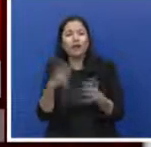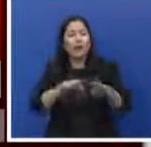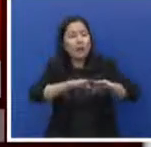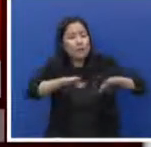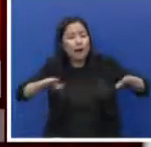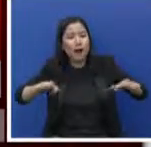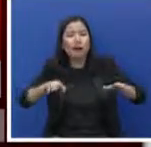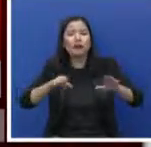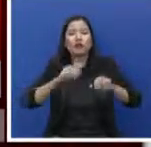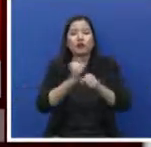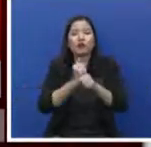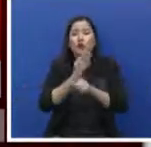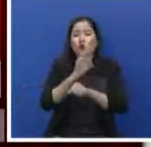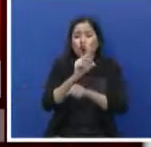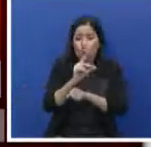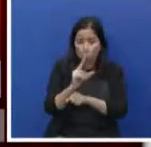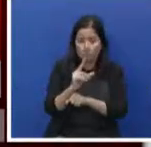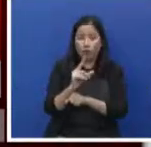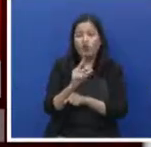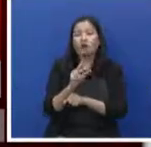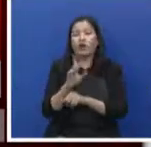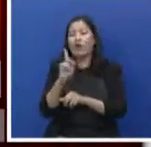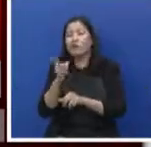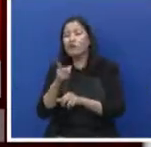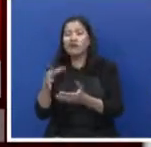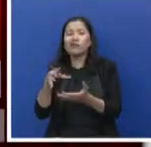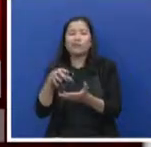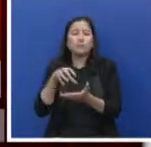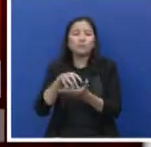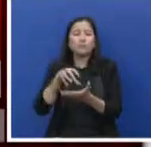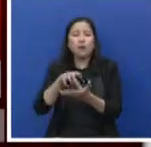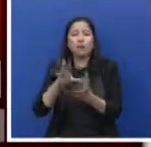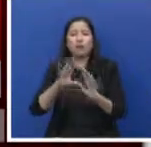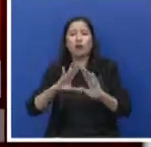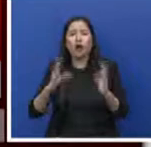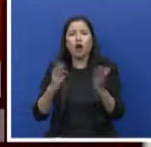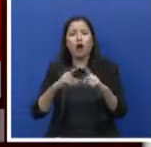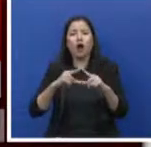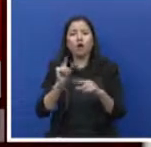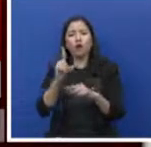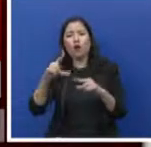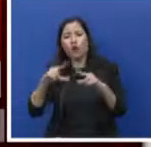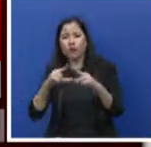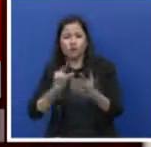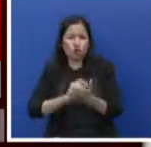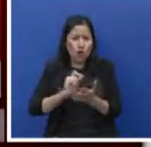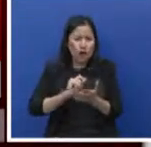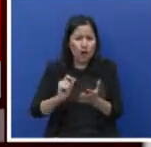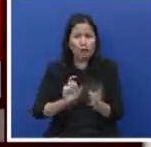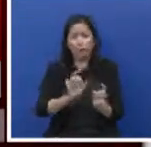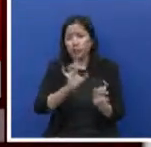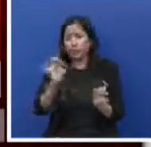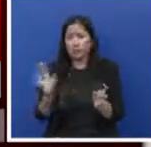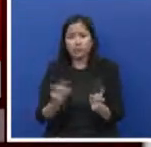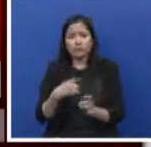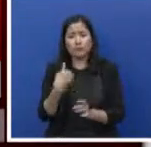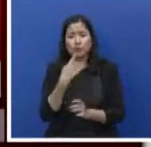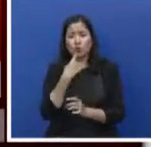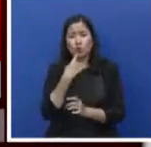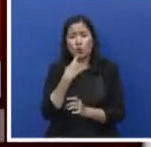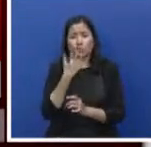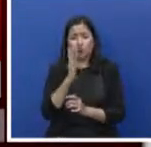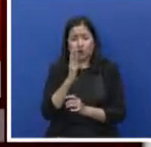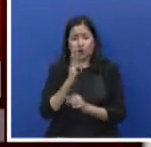di gor, gelanggang olahraga, di apa itu aula perguruan tinggi, di sekolah kita coba. Nah,